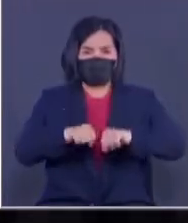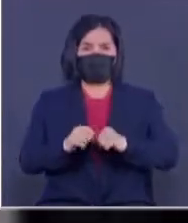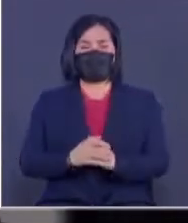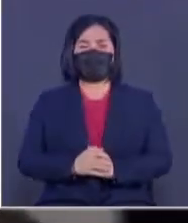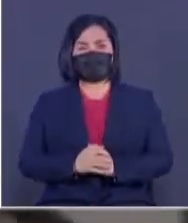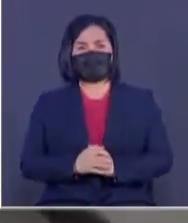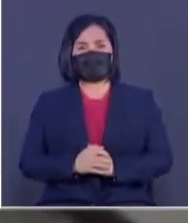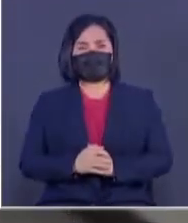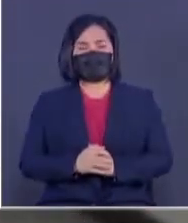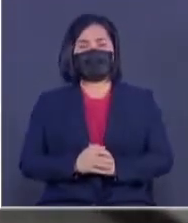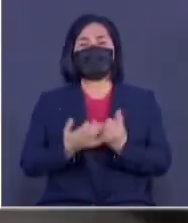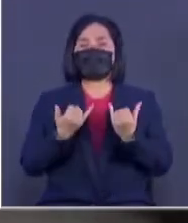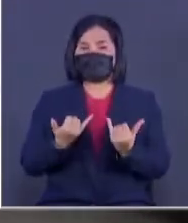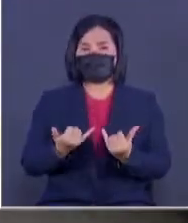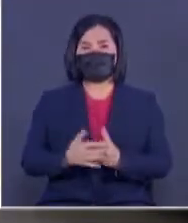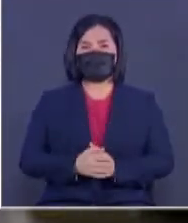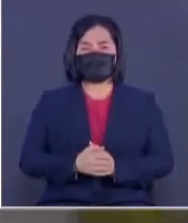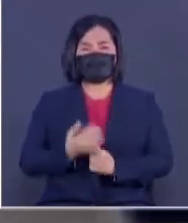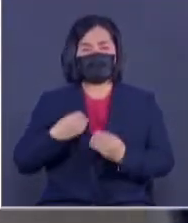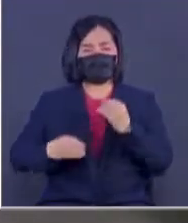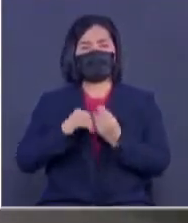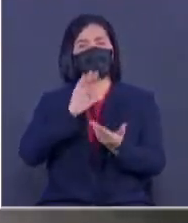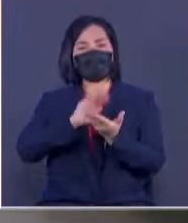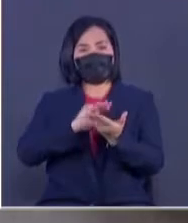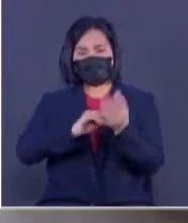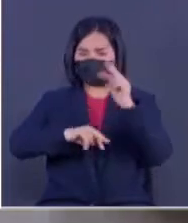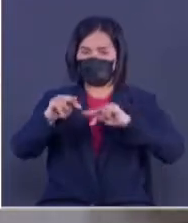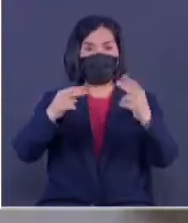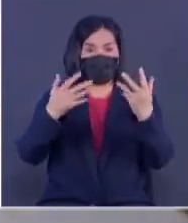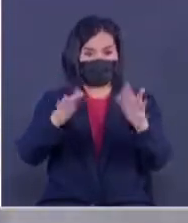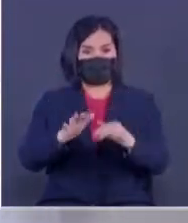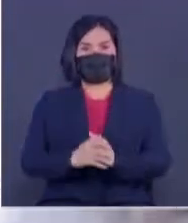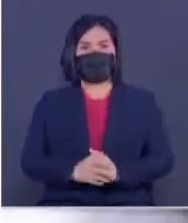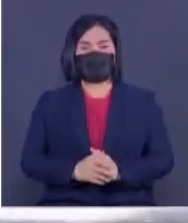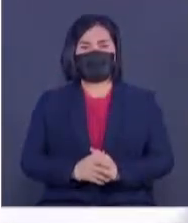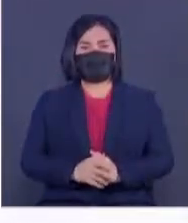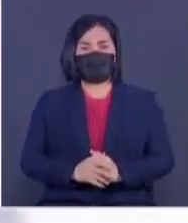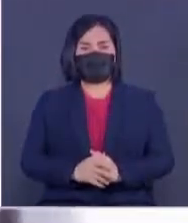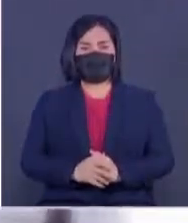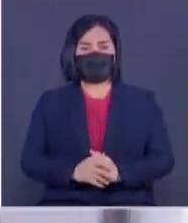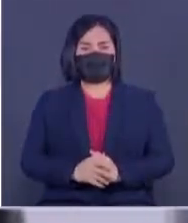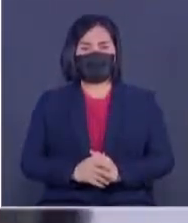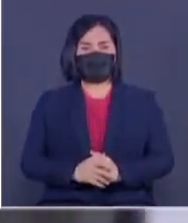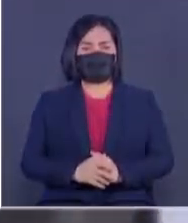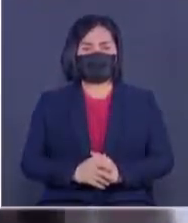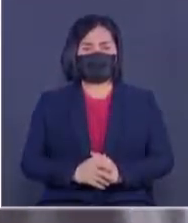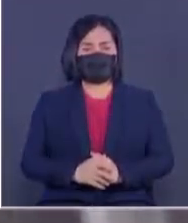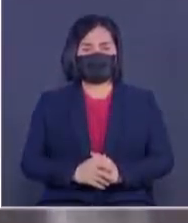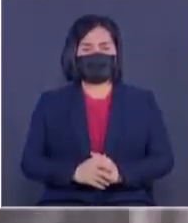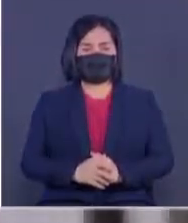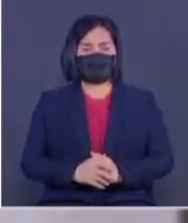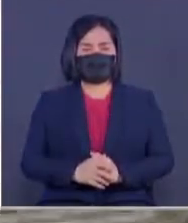ครับขณะที่ล่าสุดเนี่ยมีความเคลื่อนไหวก็คือตรวจสอบไปในพื้นที่นะครับก็เห็นว่าทาง